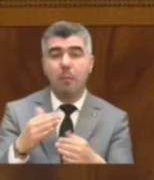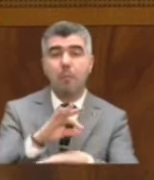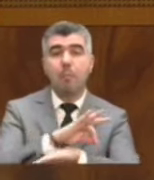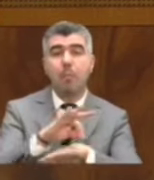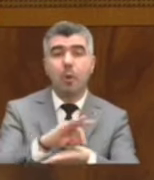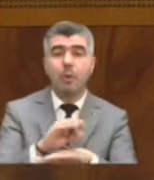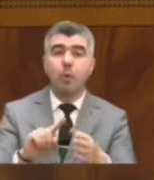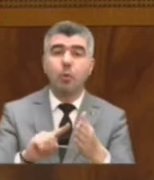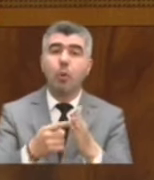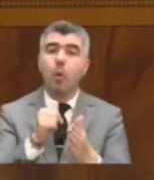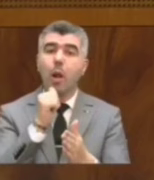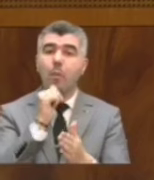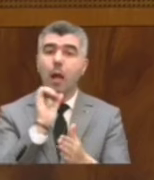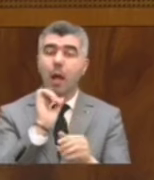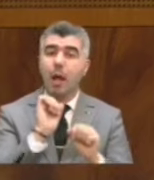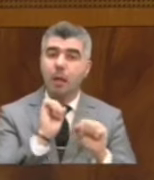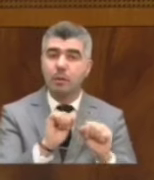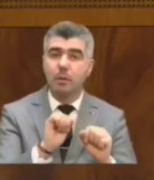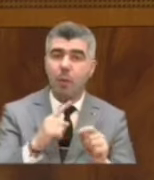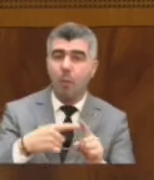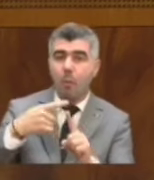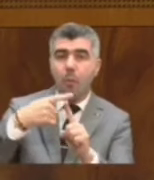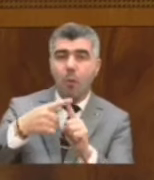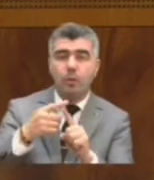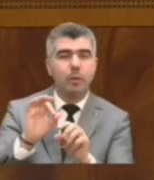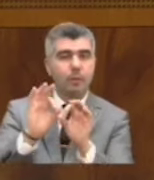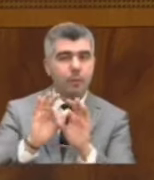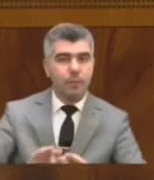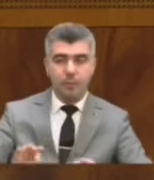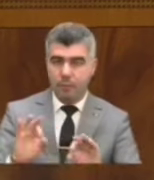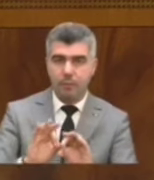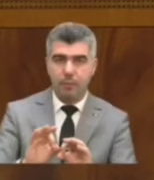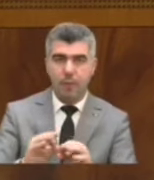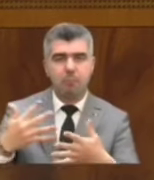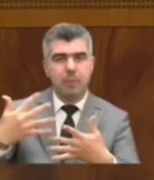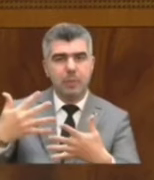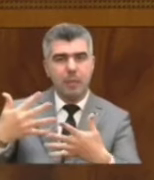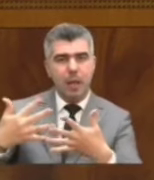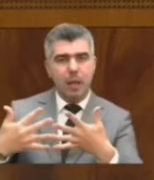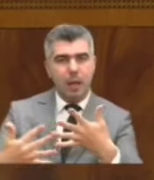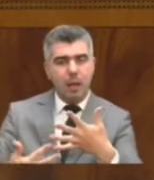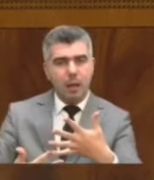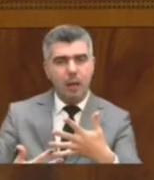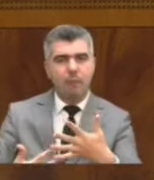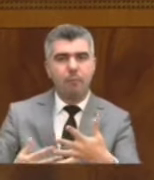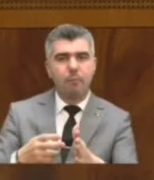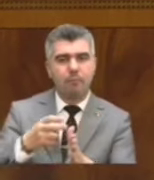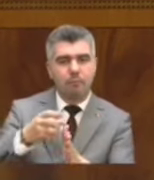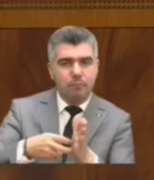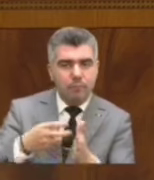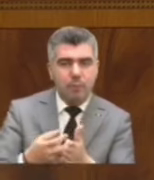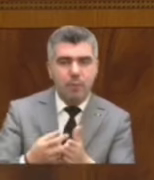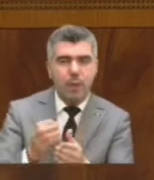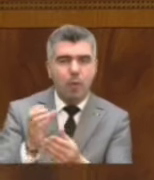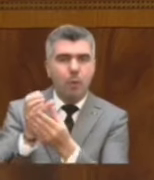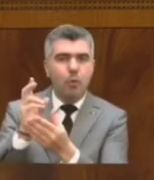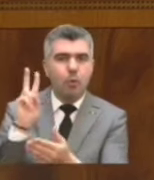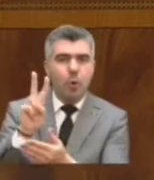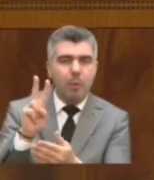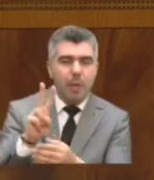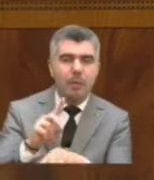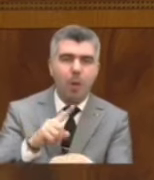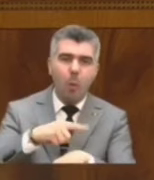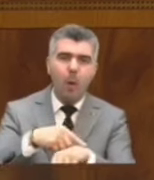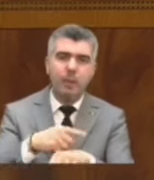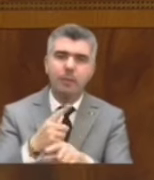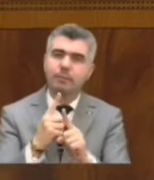للماء الصالح للشرب باش ما يرتفعوش الأسعار، مجموعة من القطاعات والنقل إلى غير ذلك، لن يسع الوقت